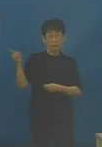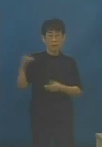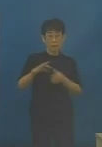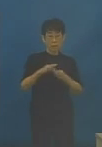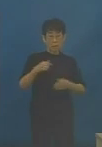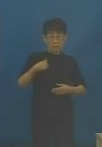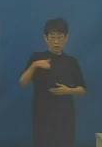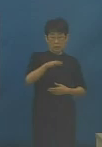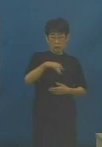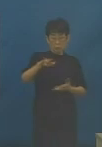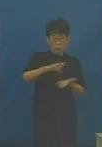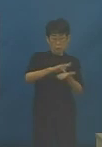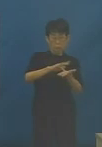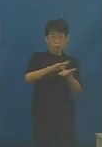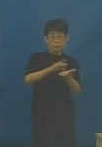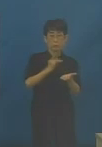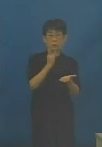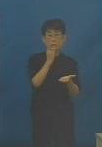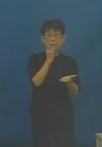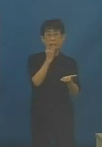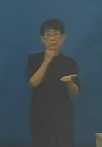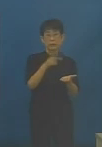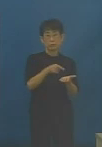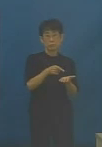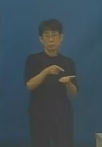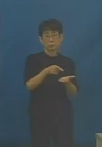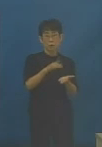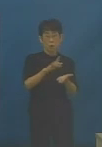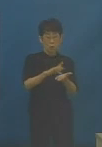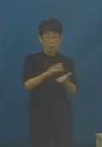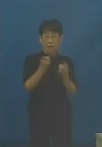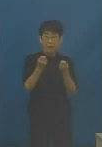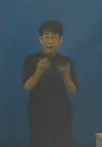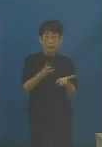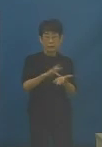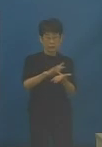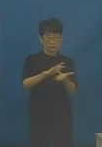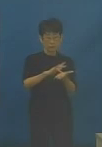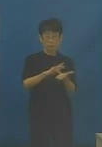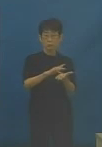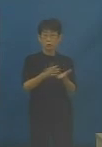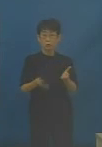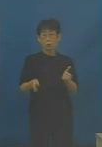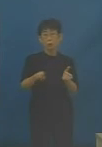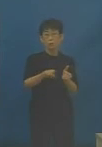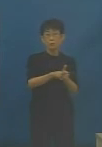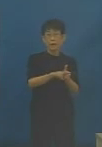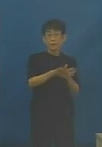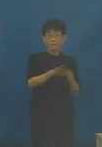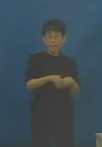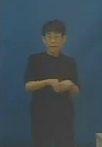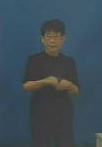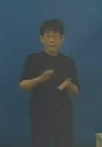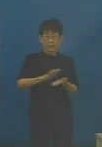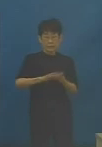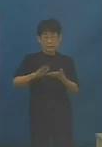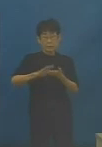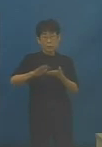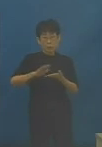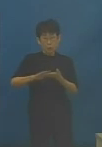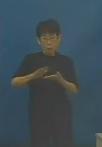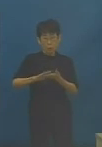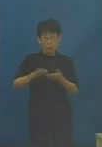ております。でこういう新しい薬剤も含めて、速やかにですね、治療に役立てていく